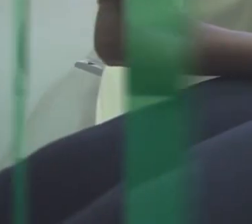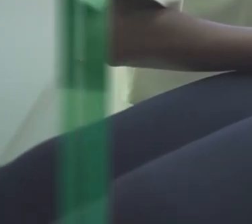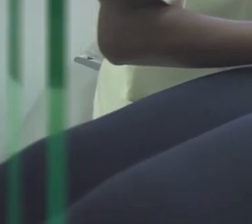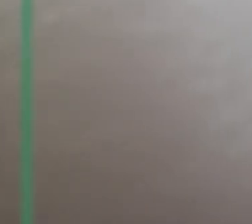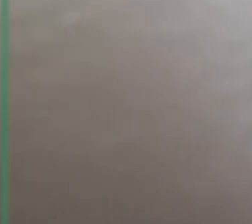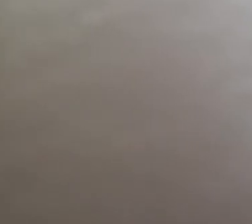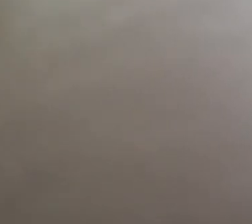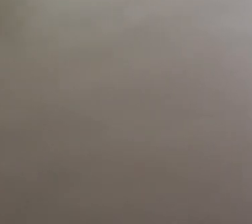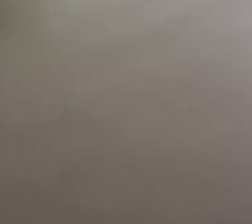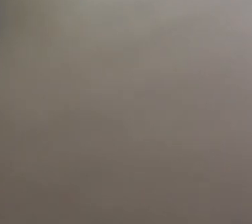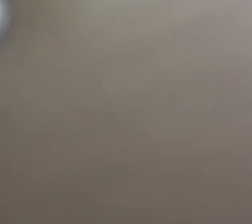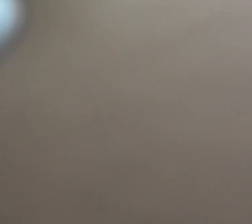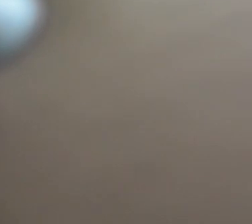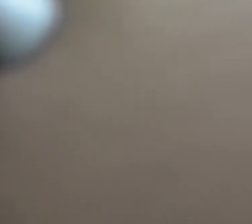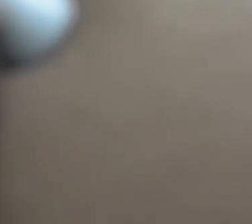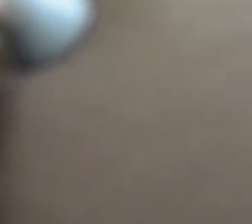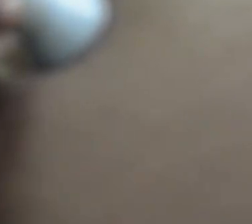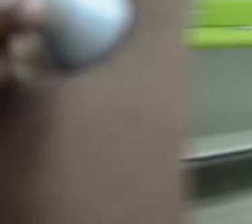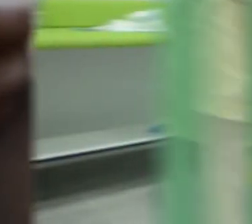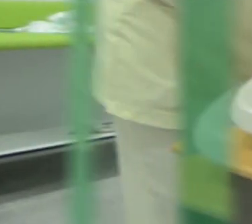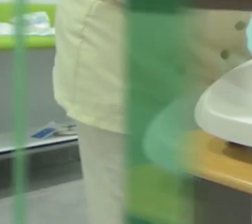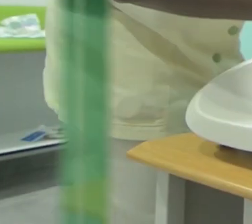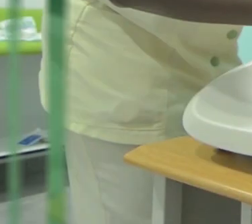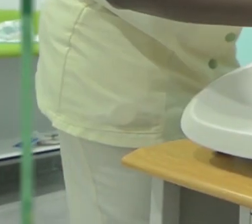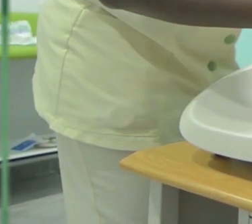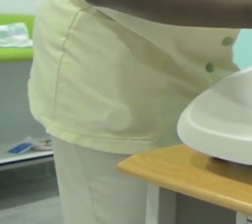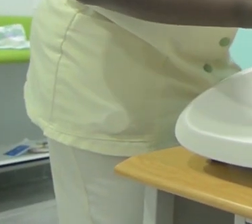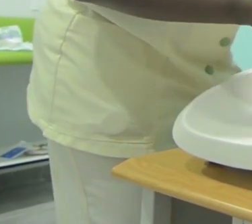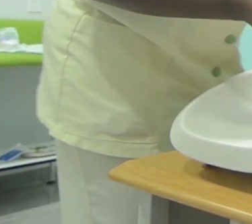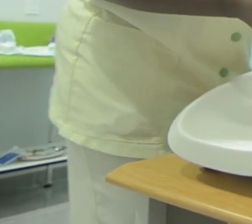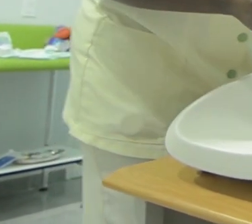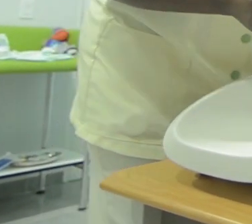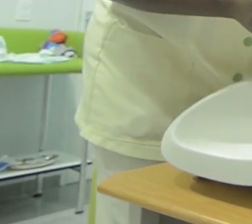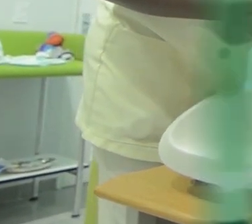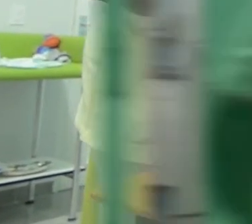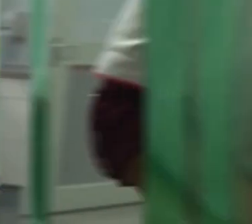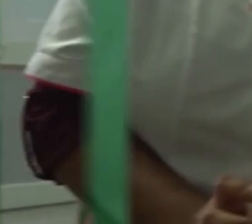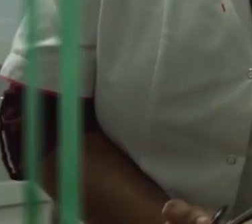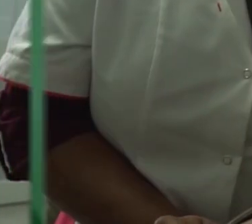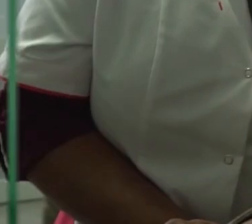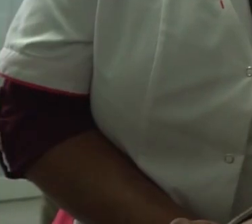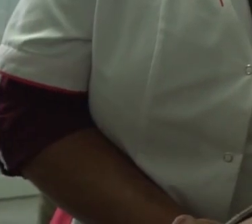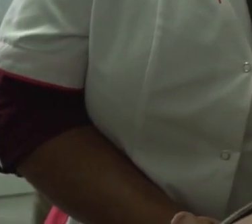Verloskunde, RGD, consultatie, RGD, spoedhulp,